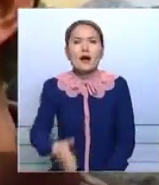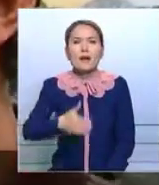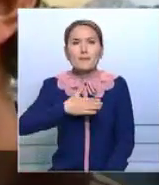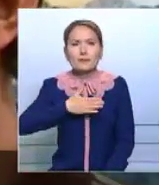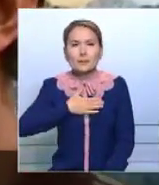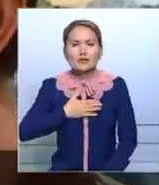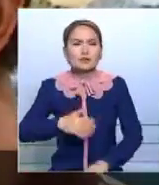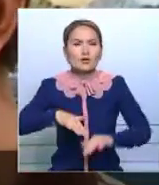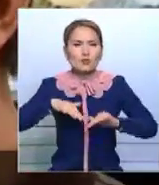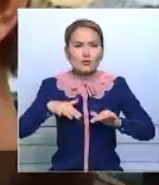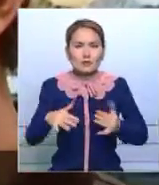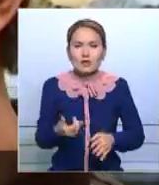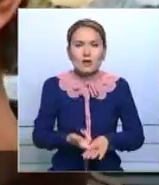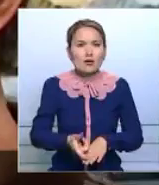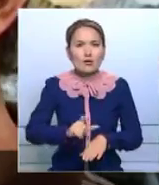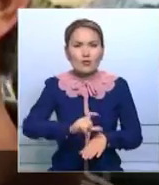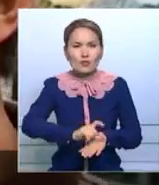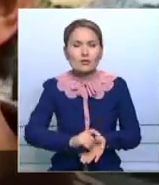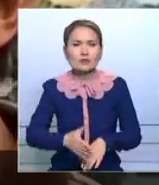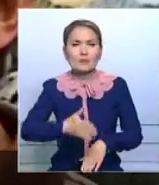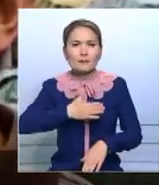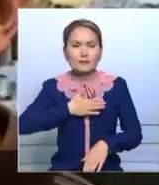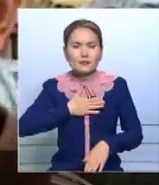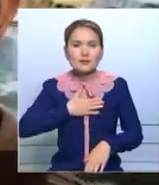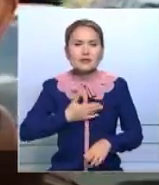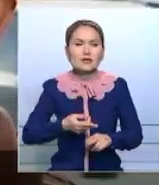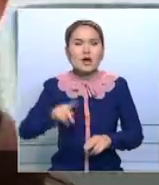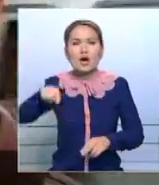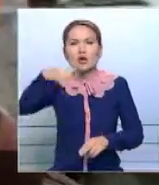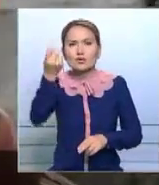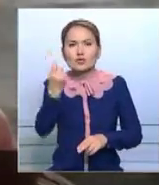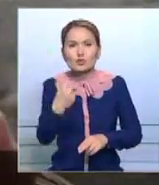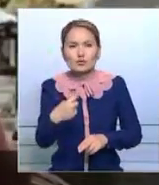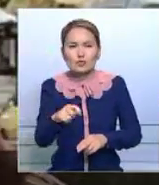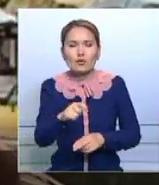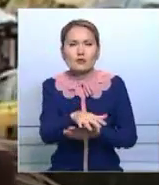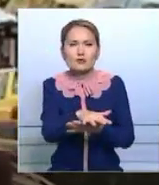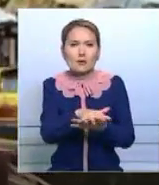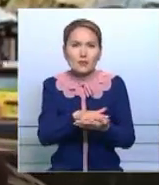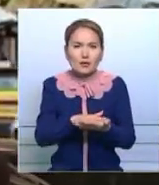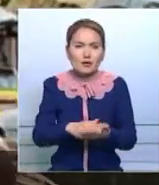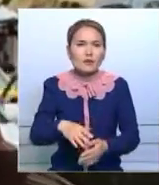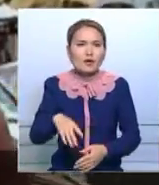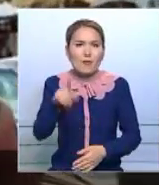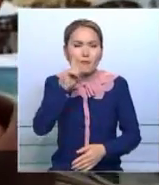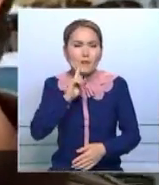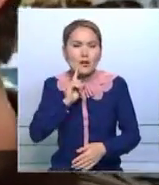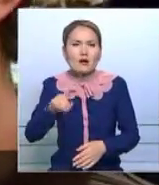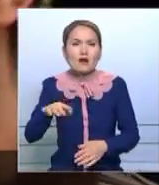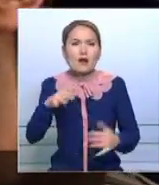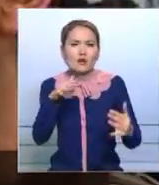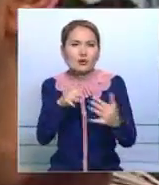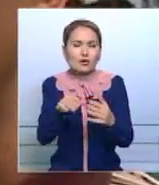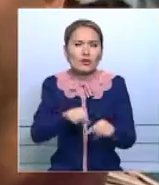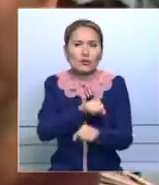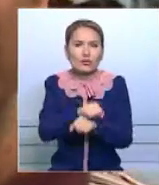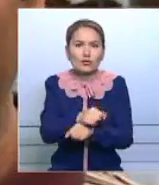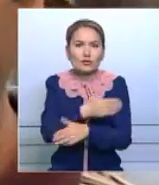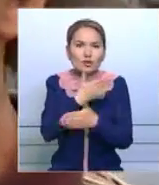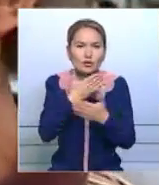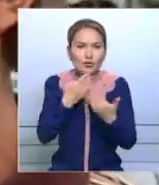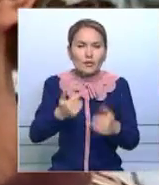шабыстан әбден шаршадық. Оқ атпау туралы бітімнің ұзартылуы көңілімізге тыныш өмір туралы үміт отын ұялатады. Біз қалада еш